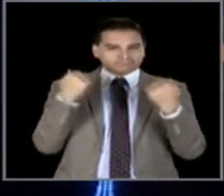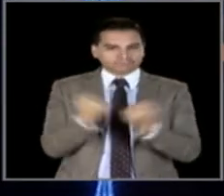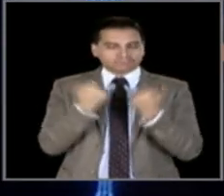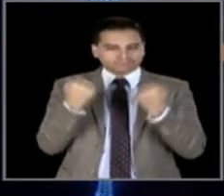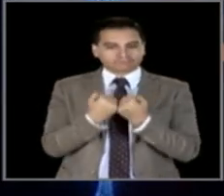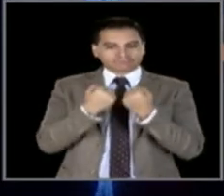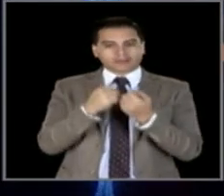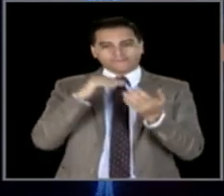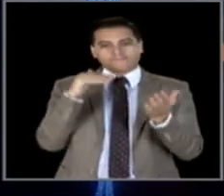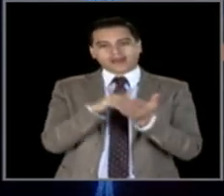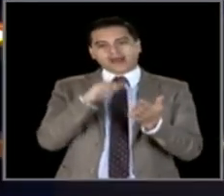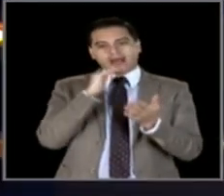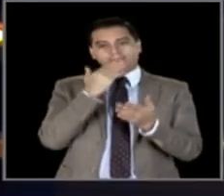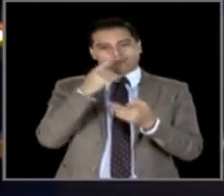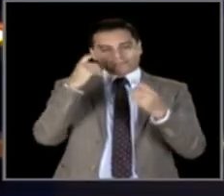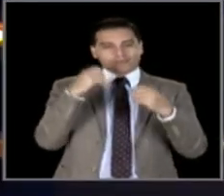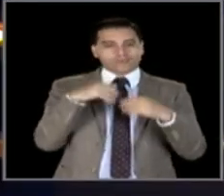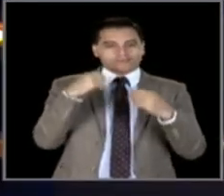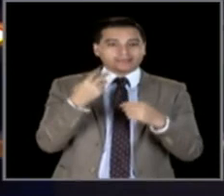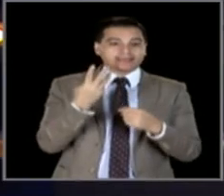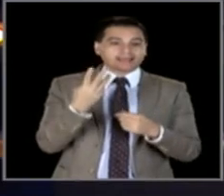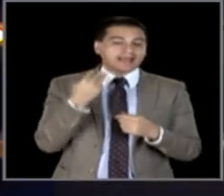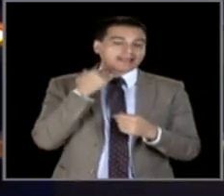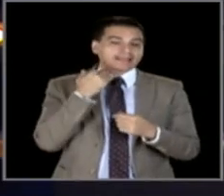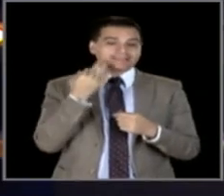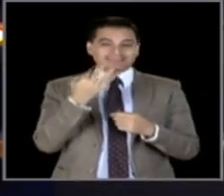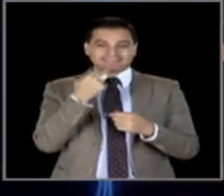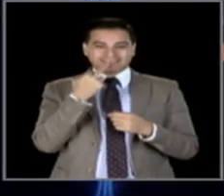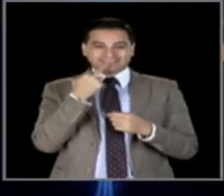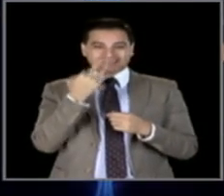ربنا وفقنا ووصلنا للاستوديو. من ثالثه اعدادي وانتوا بتتدربوا؟